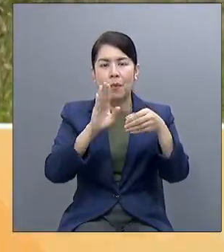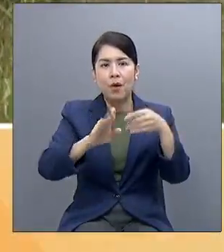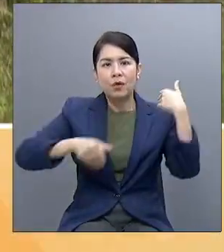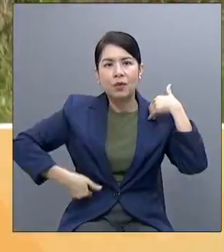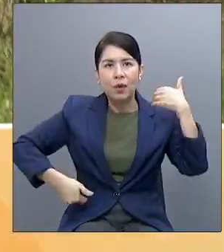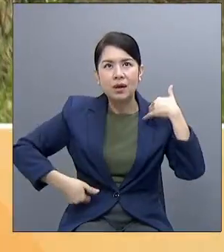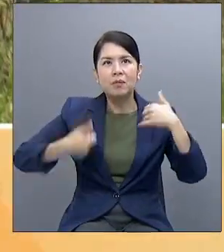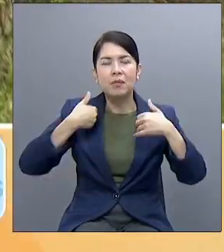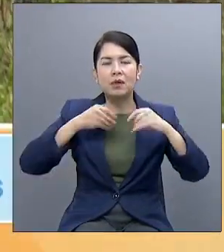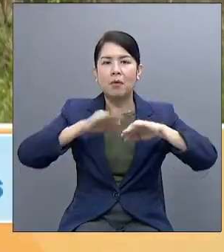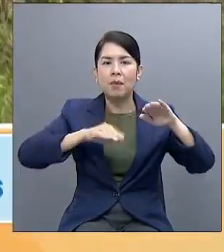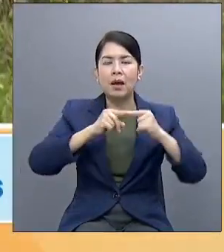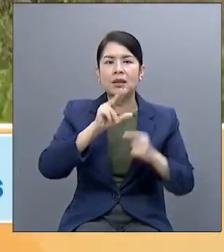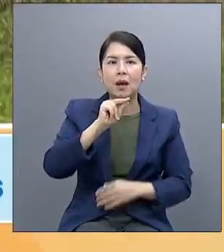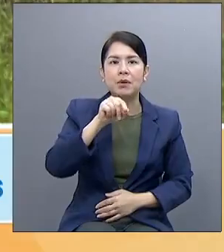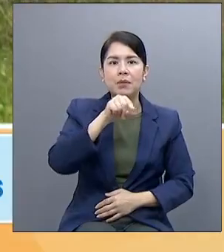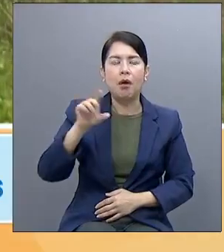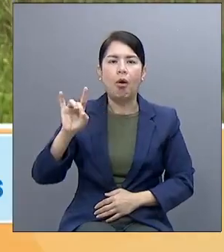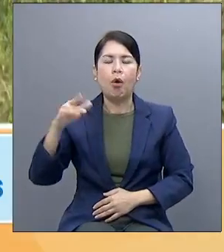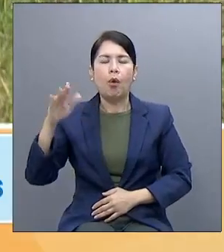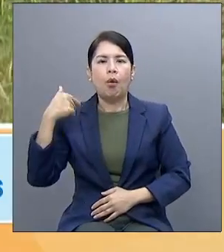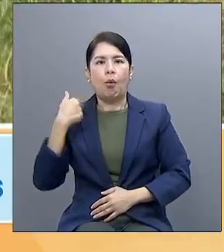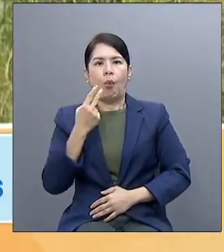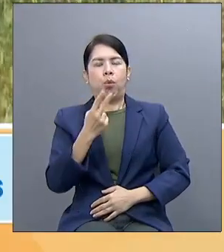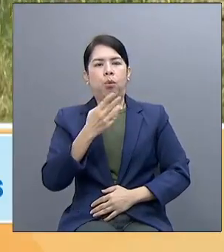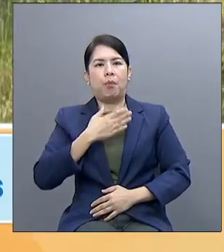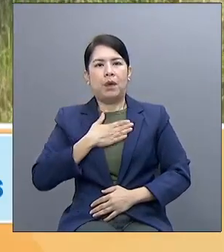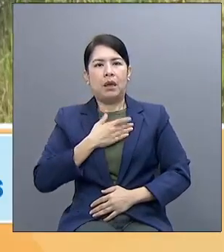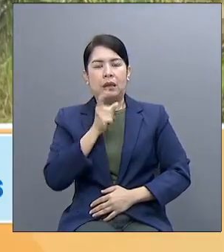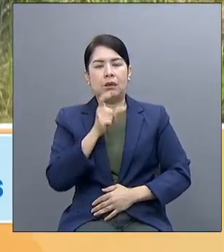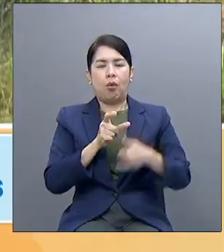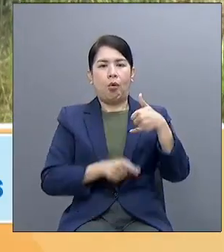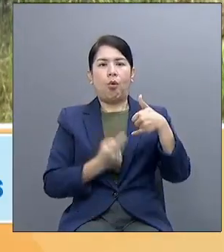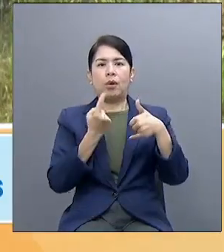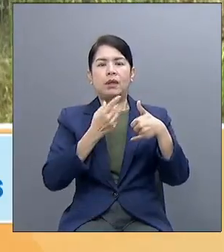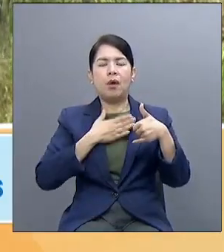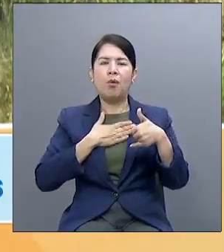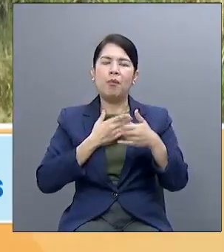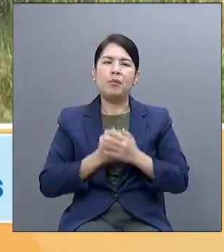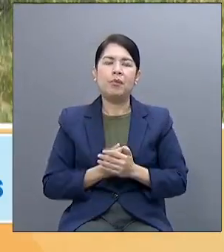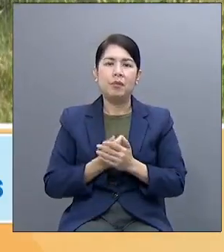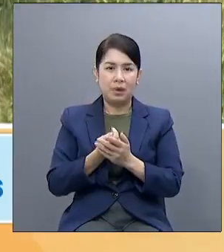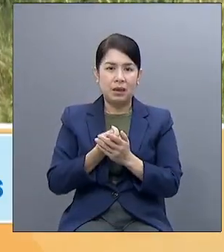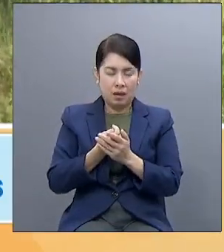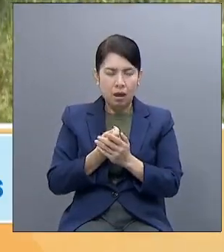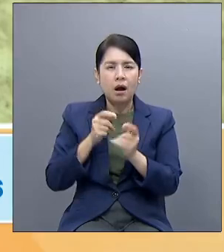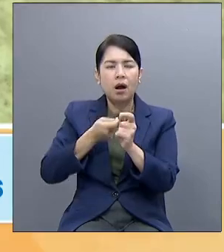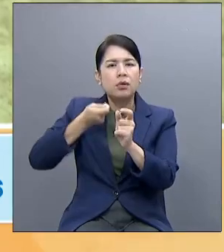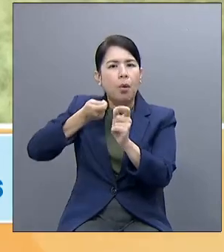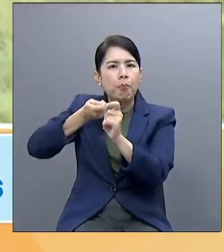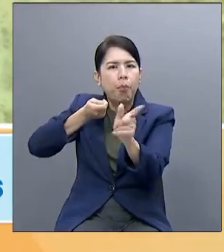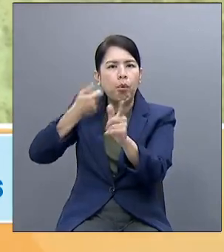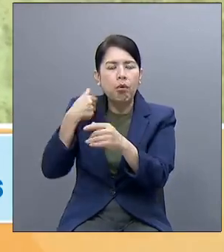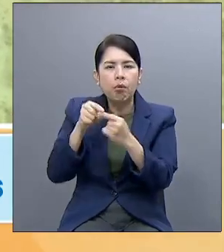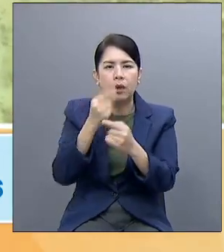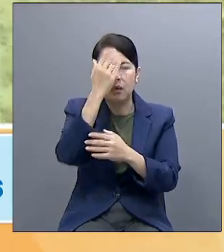าณ30ถึง100ตัวแล้วคนคนเดียวกับหนังสติ๊กอันเดียวอะค่ะจะไปช่วยอะไรได้เขาบอกว่าโอ้โหเดือดร้อนหนักจริงๆเรื่องนี้อยากจะ